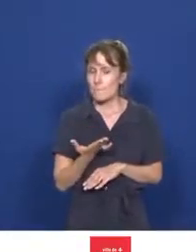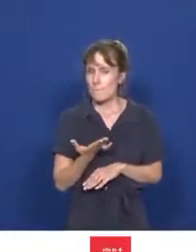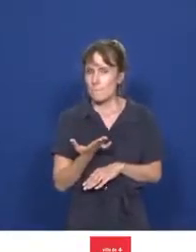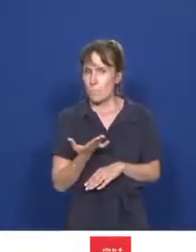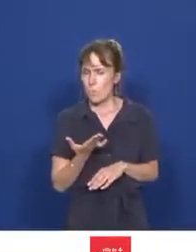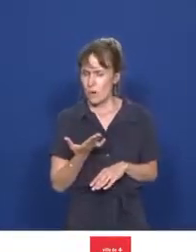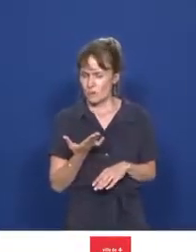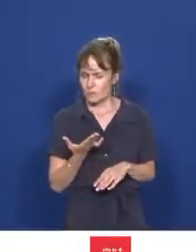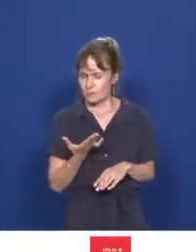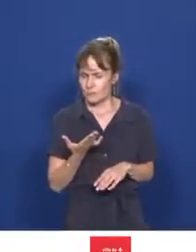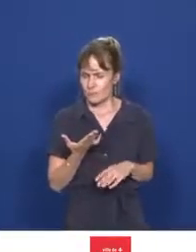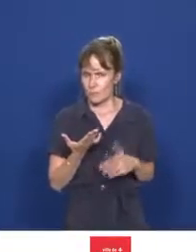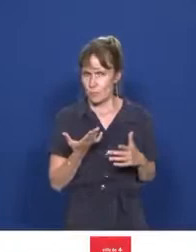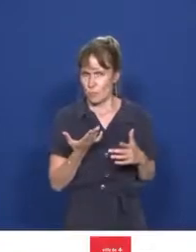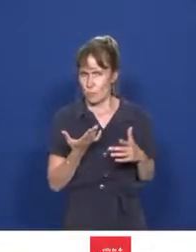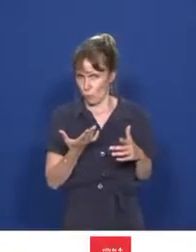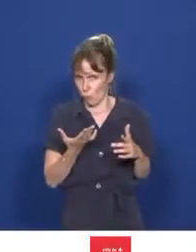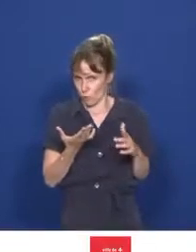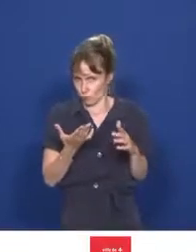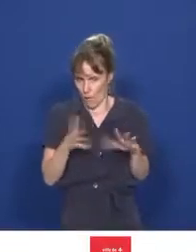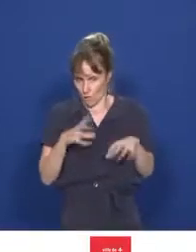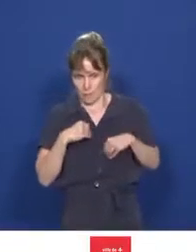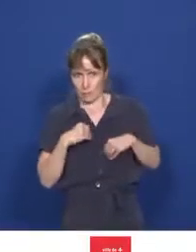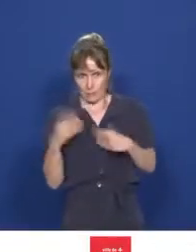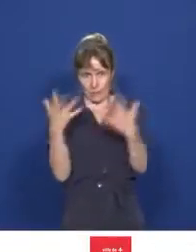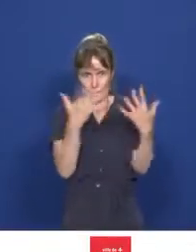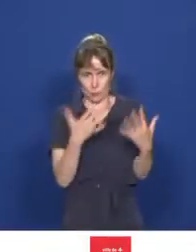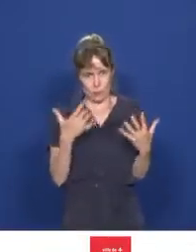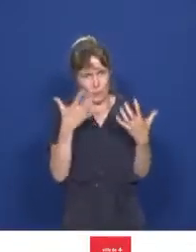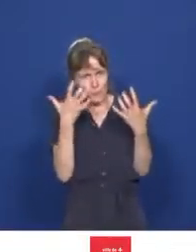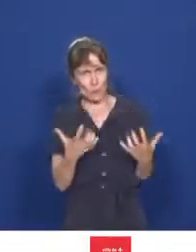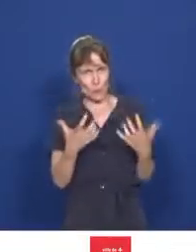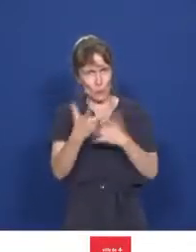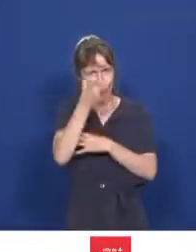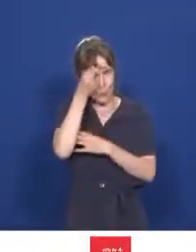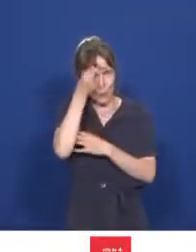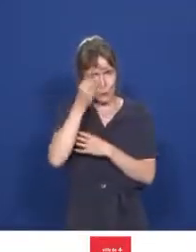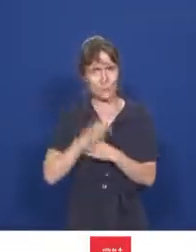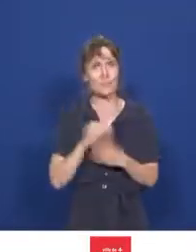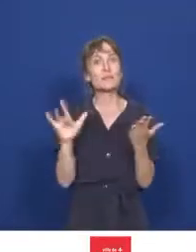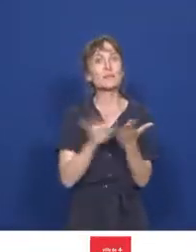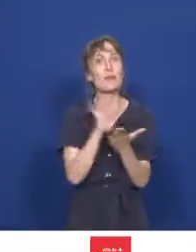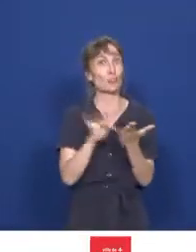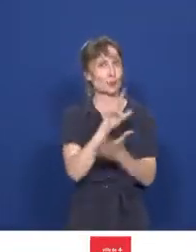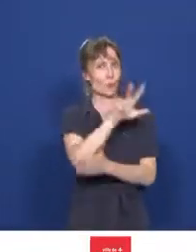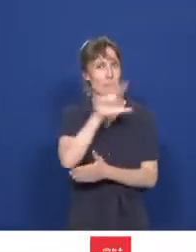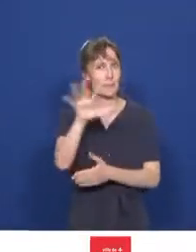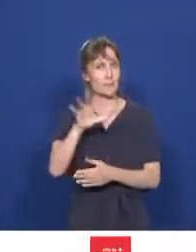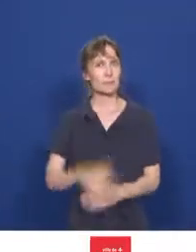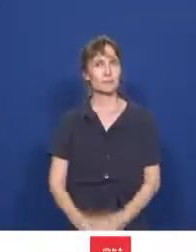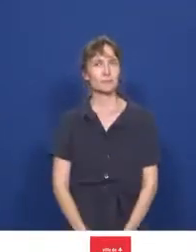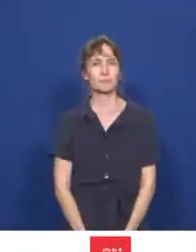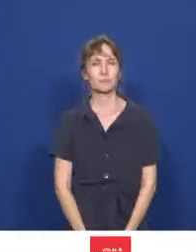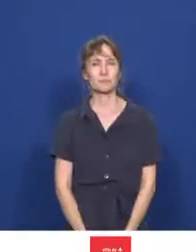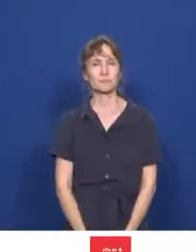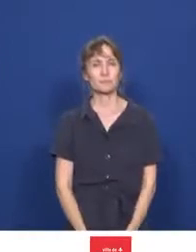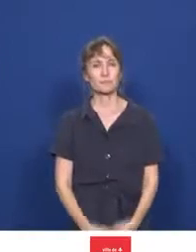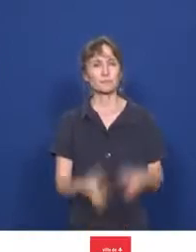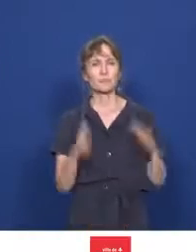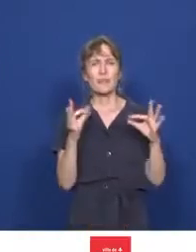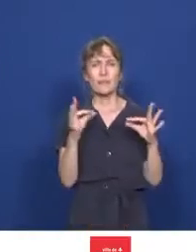les comprendre, parce que... alors, c'est la page 35. Alors, voilà, page 35 sur la question du bio.